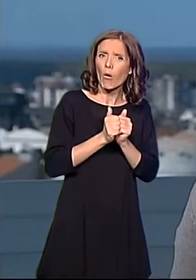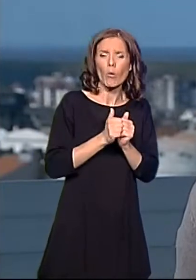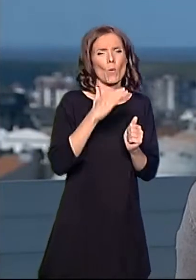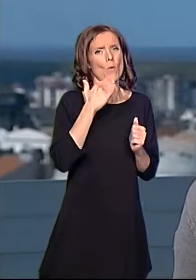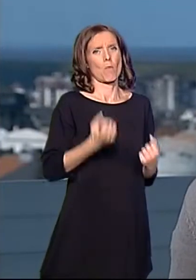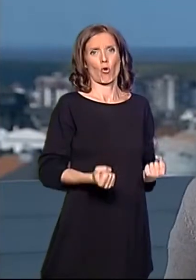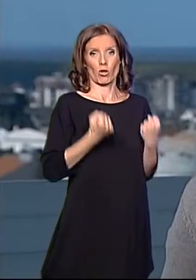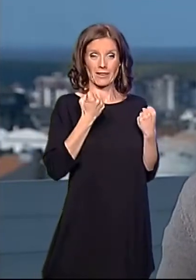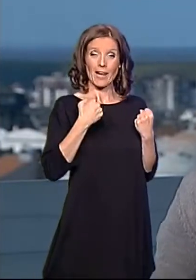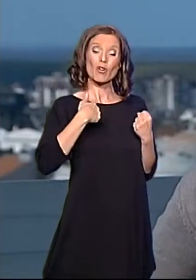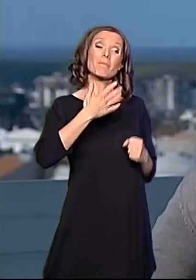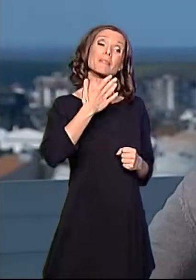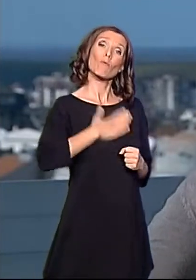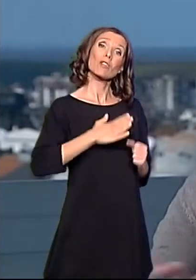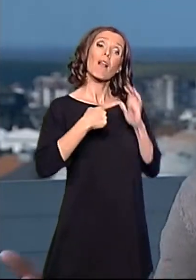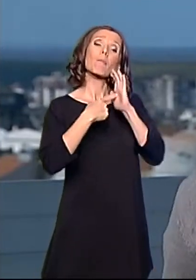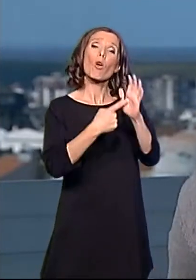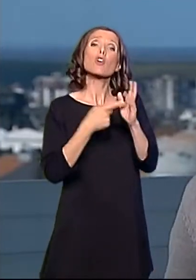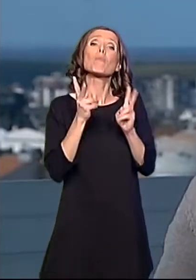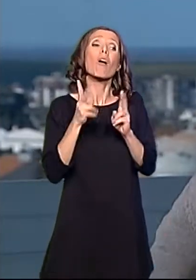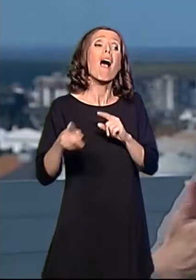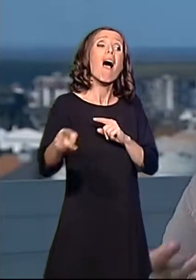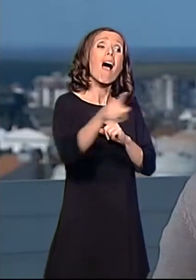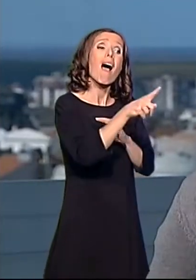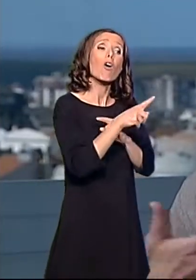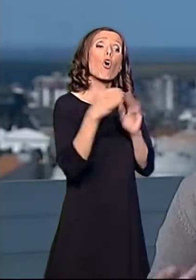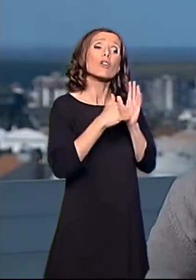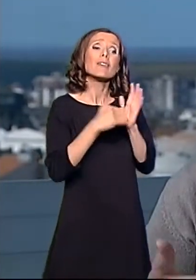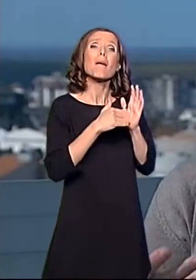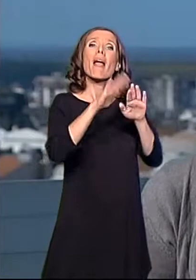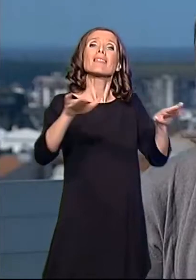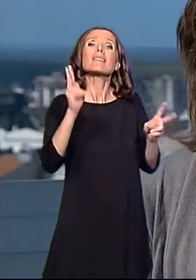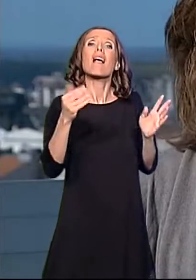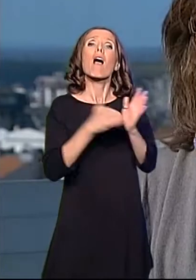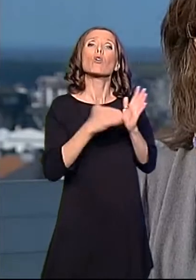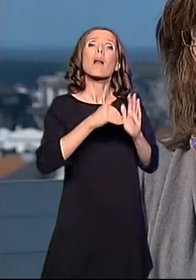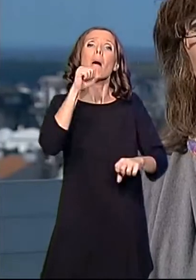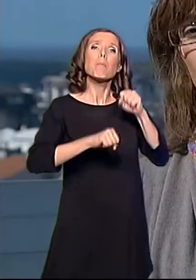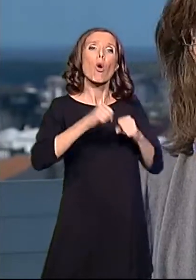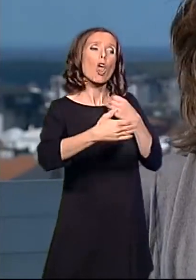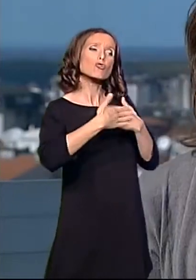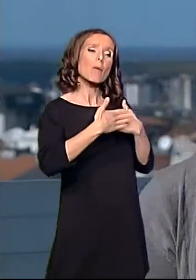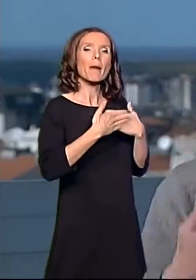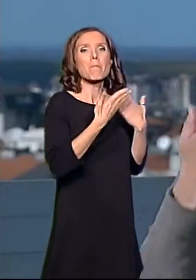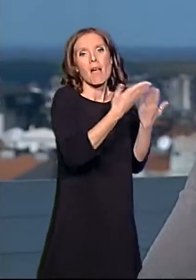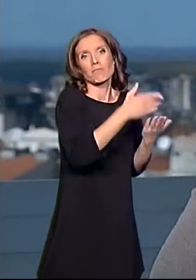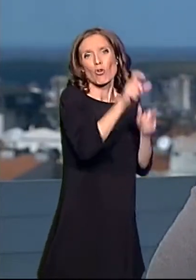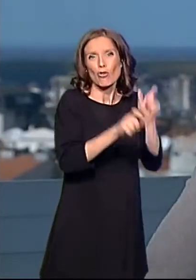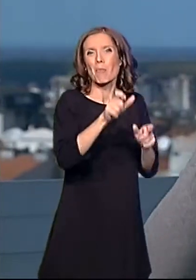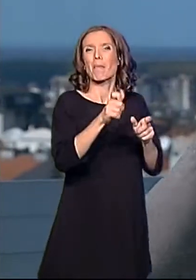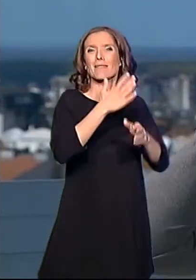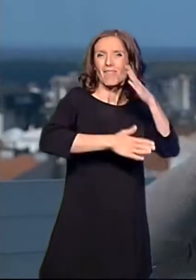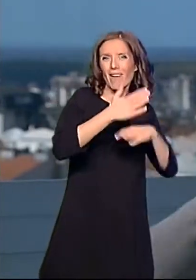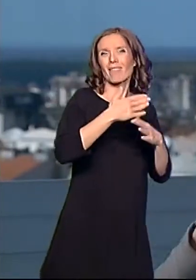pokazali kako, u stvari, naši drugari da se ponašaju prema osobama koje su poput Jovana, mi smo